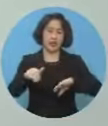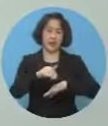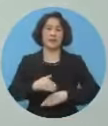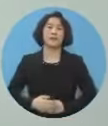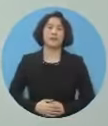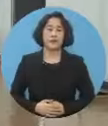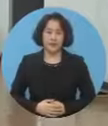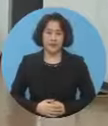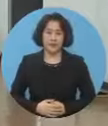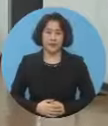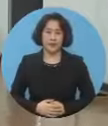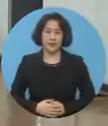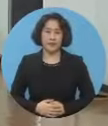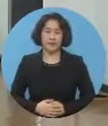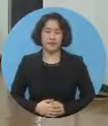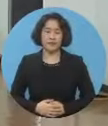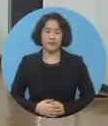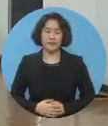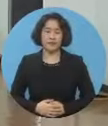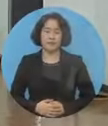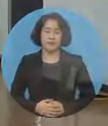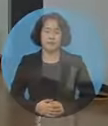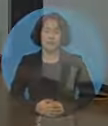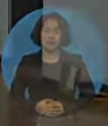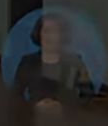생명의 땅 으뜸 전남 도정뉴스 김동진 입니다